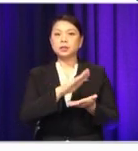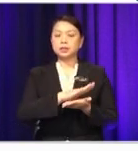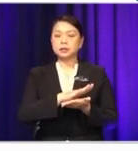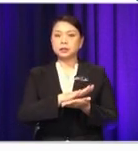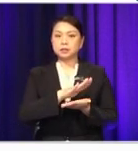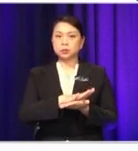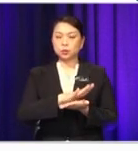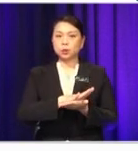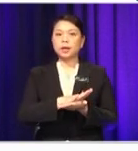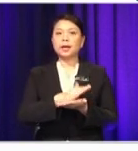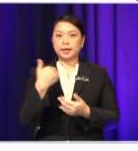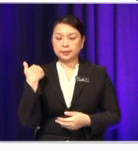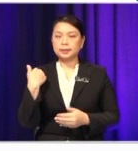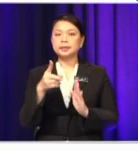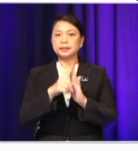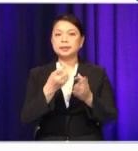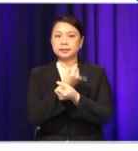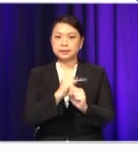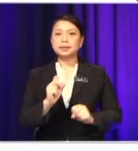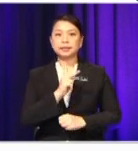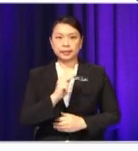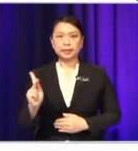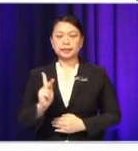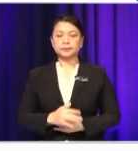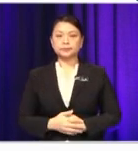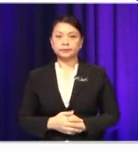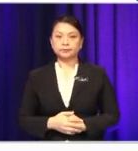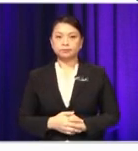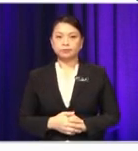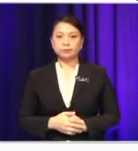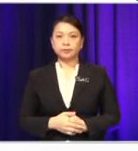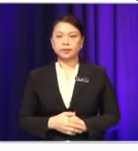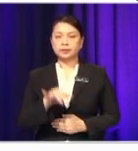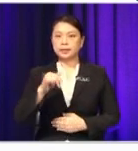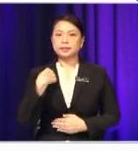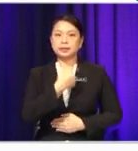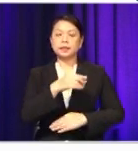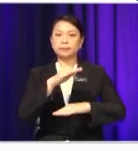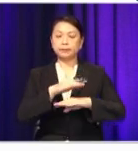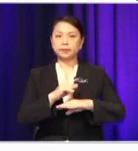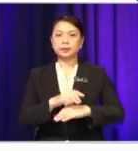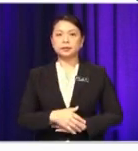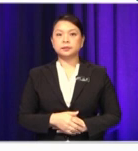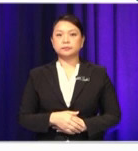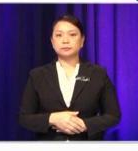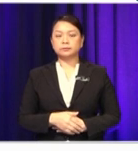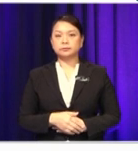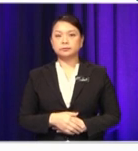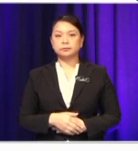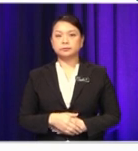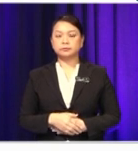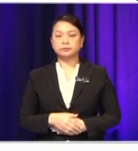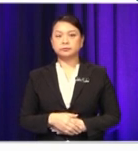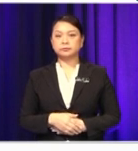disediakan dalam aplikasi pengumpulan dan juga pemasangan instrumen ini yang kita panggil APPI secara umumnya, yang dikenal oleh